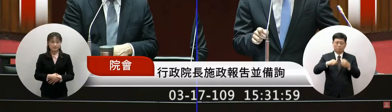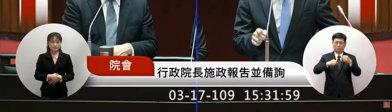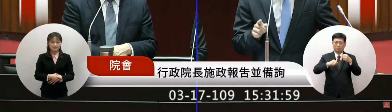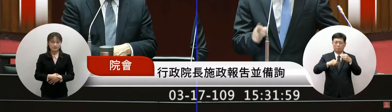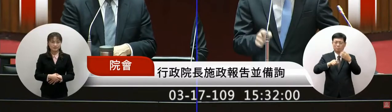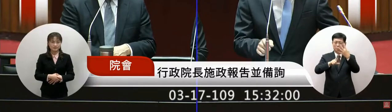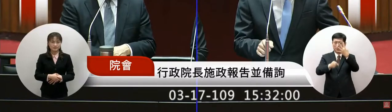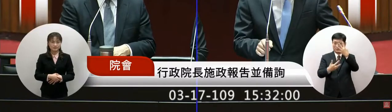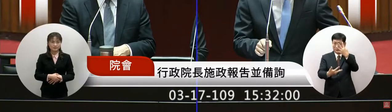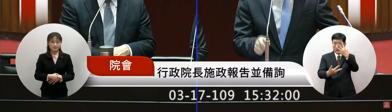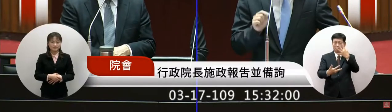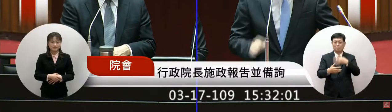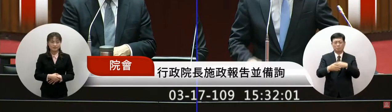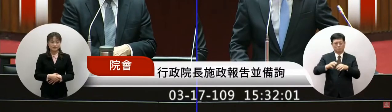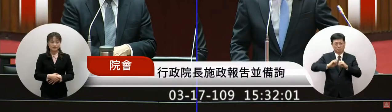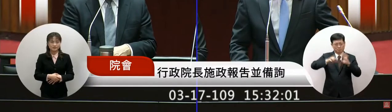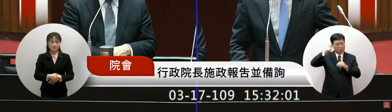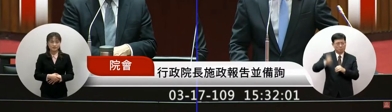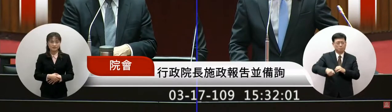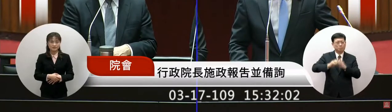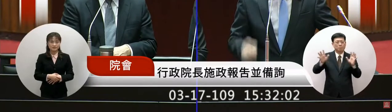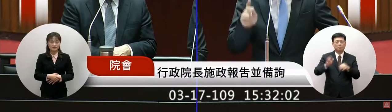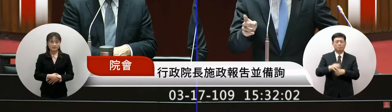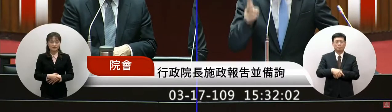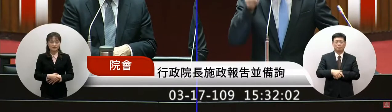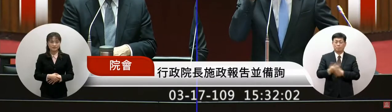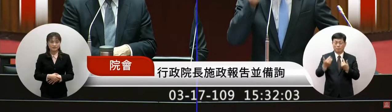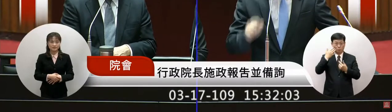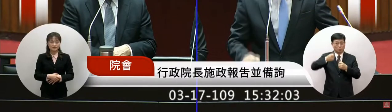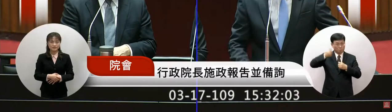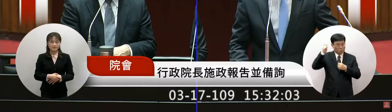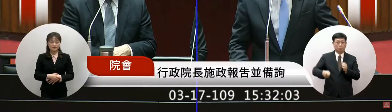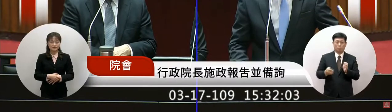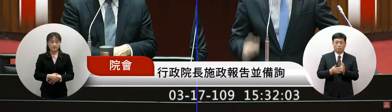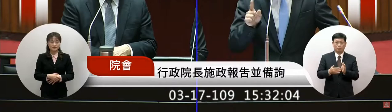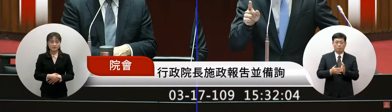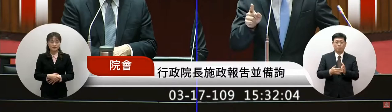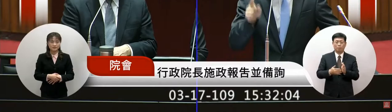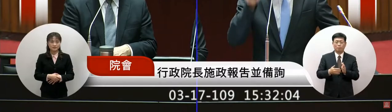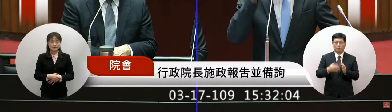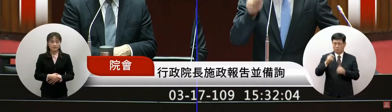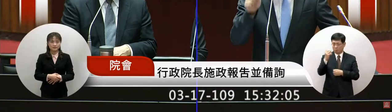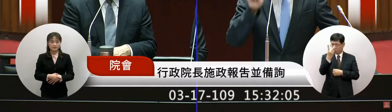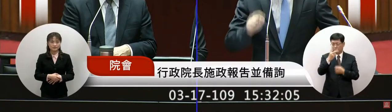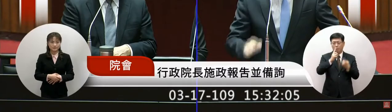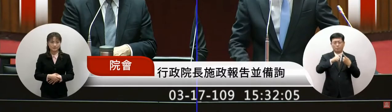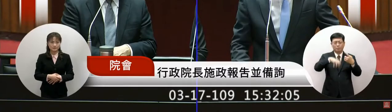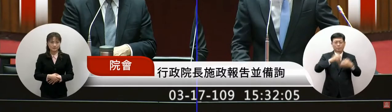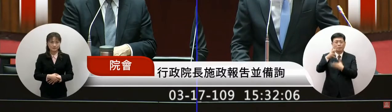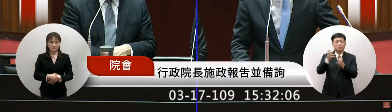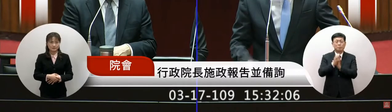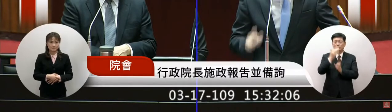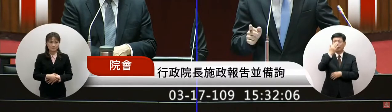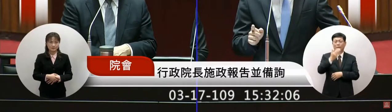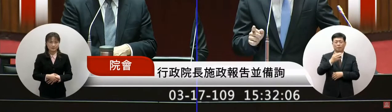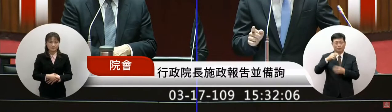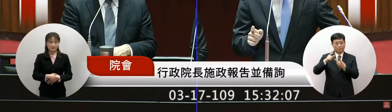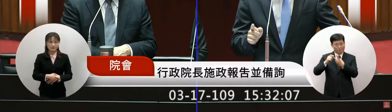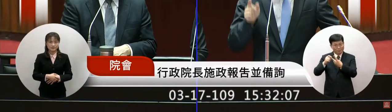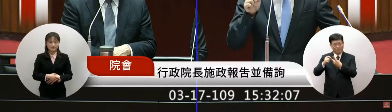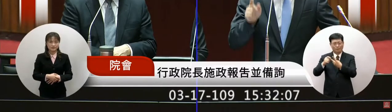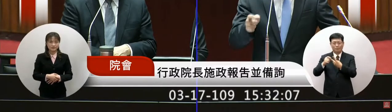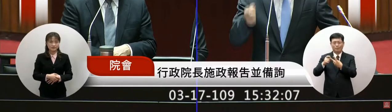8号，4月8号就要宣判。啊，这宣判两个结果。一个赖进波赢，